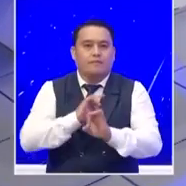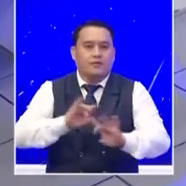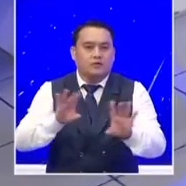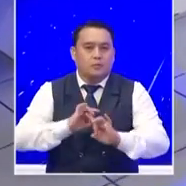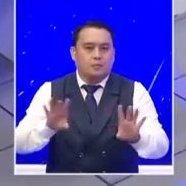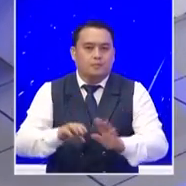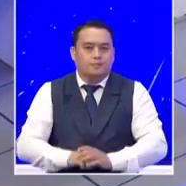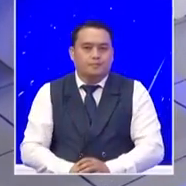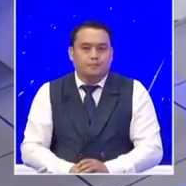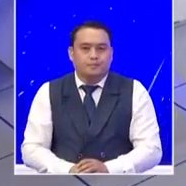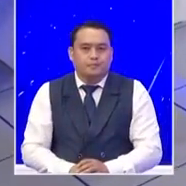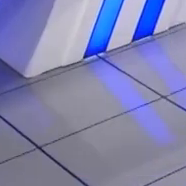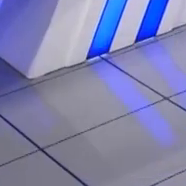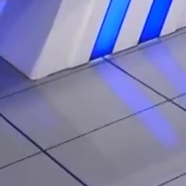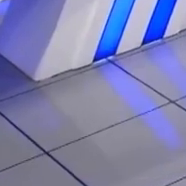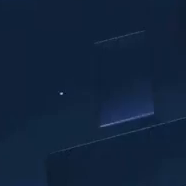самом важном.